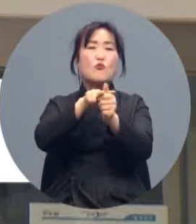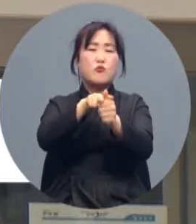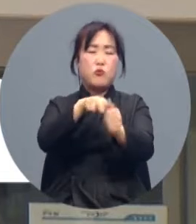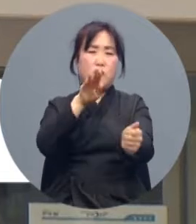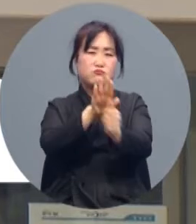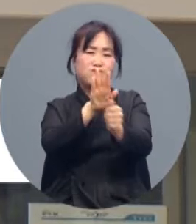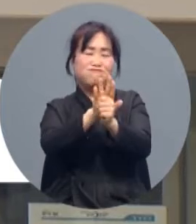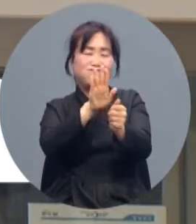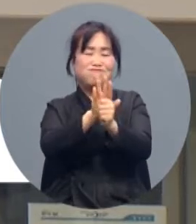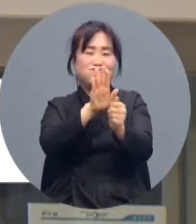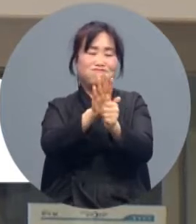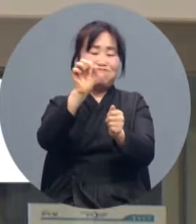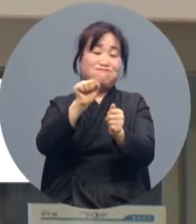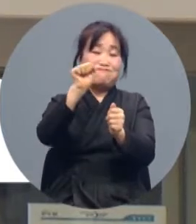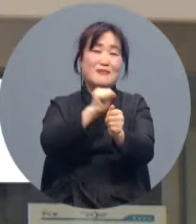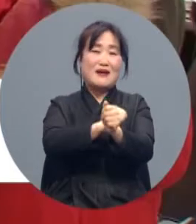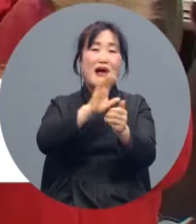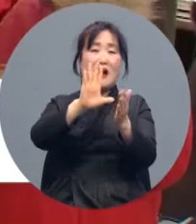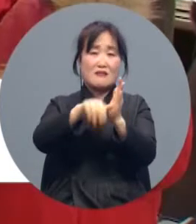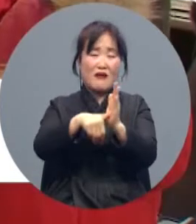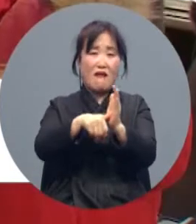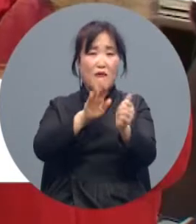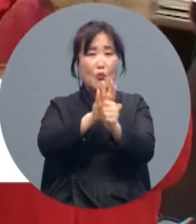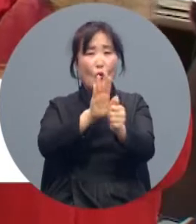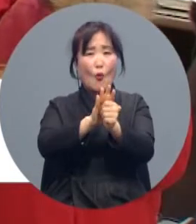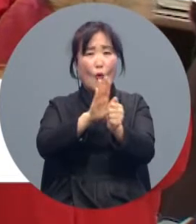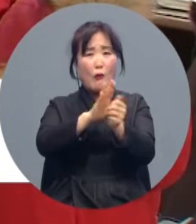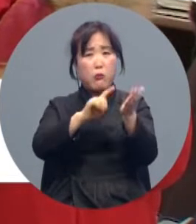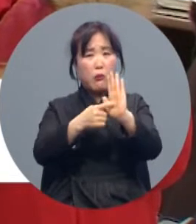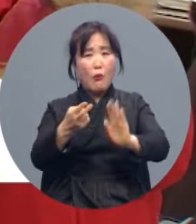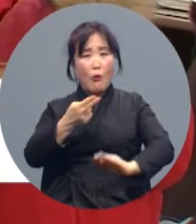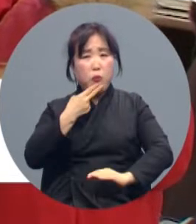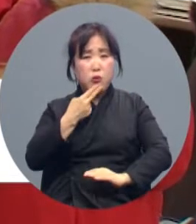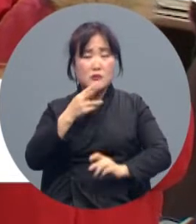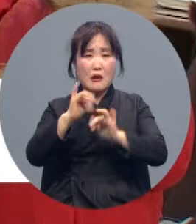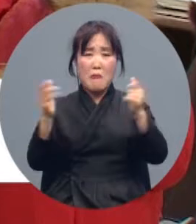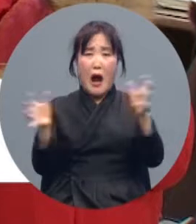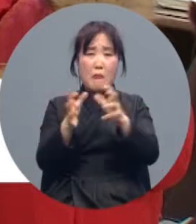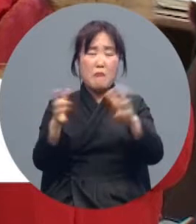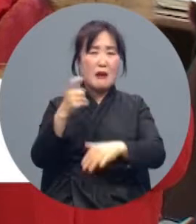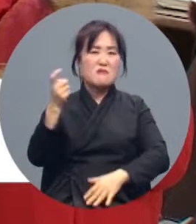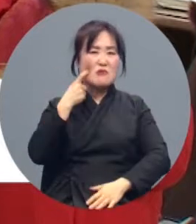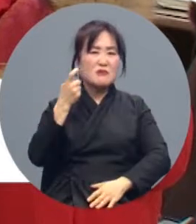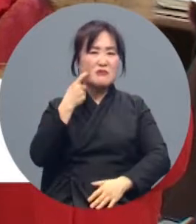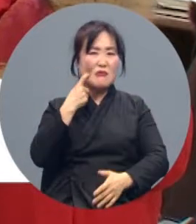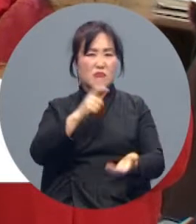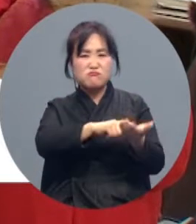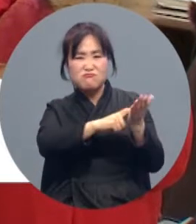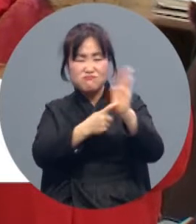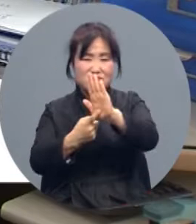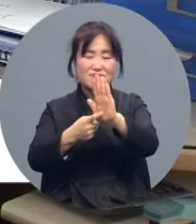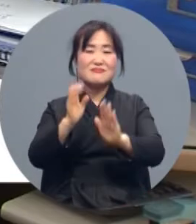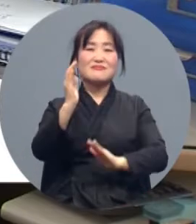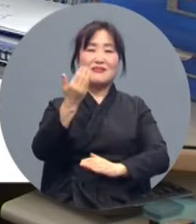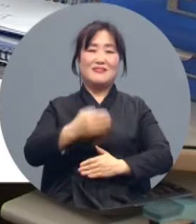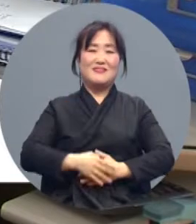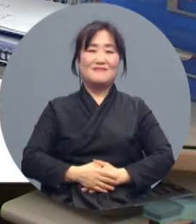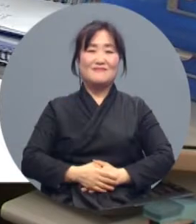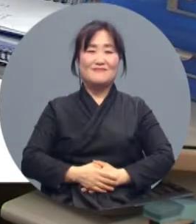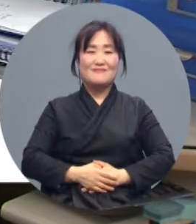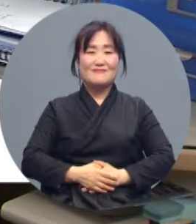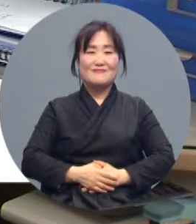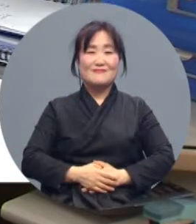지지 선언 행사를 진행하면서 지지 의사를 밝히지 않은 사람 등을 포함해 허위로 성명을 공표한 혐의를 받고